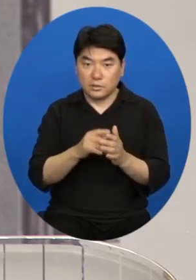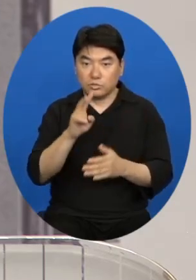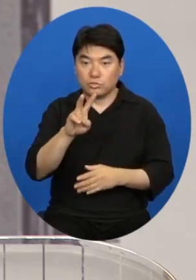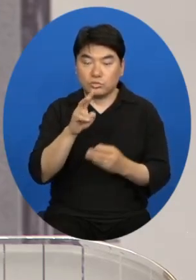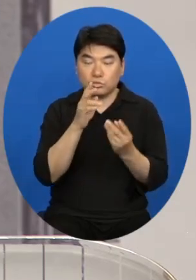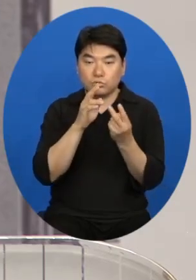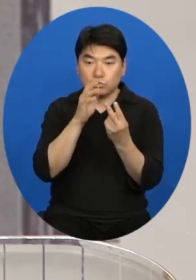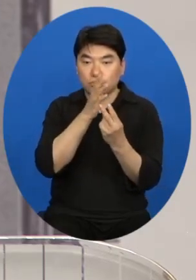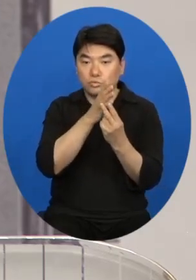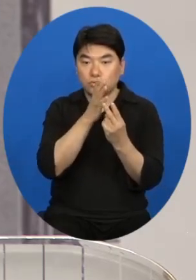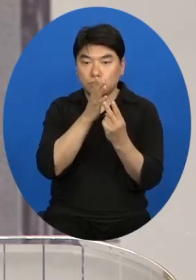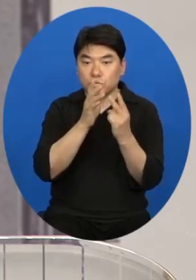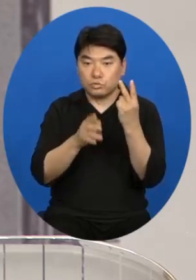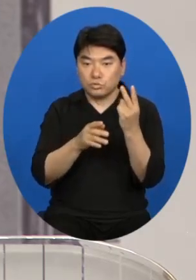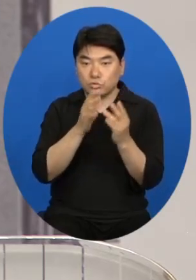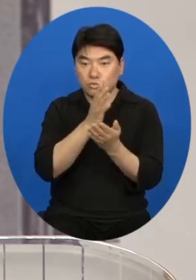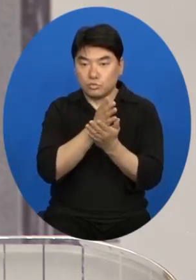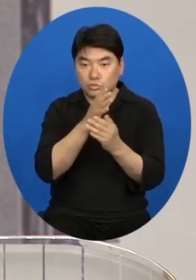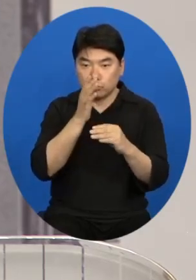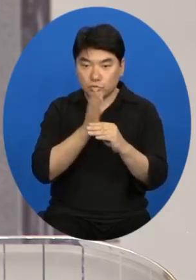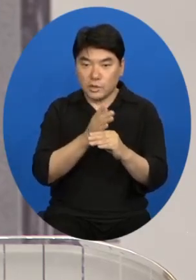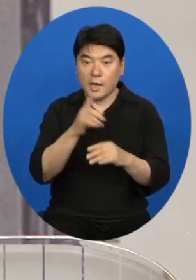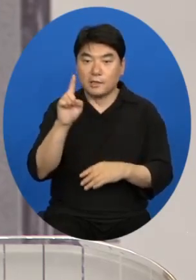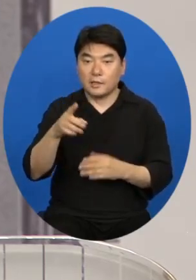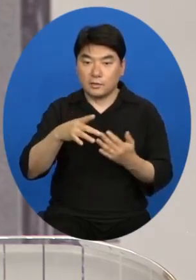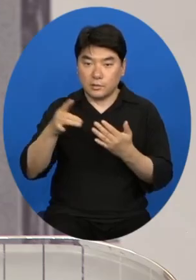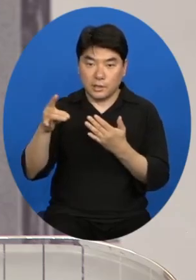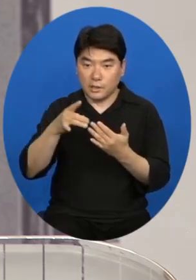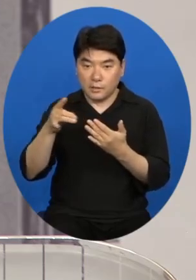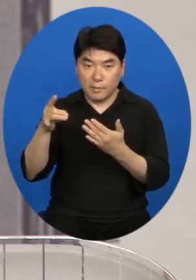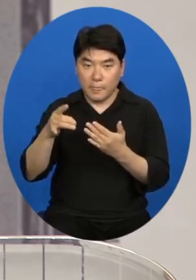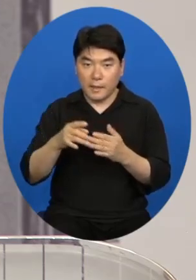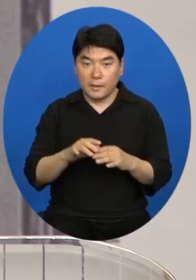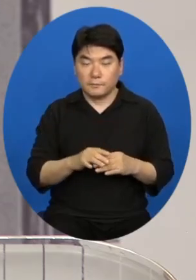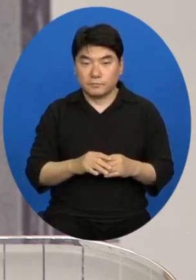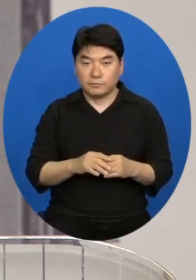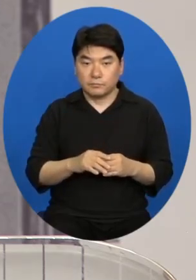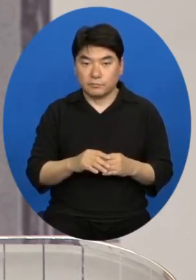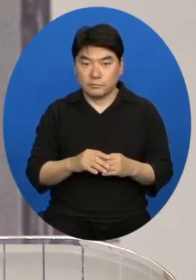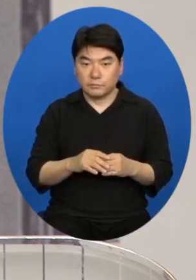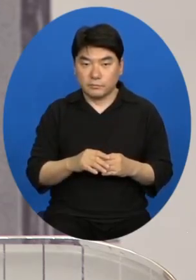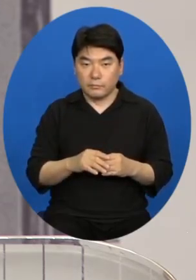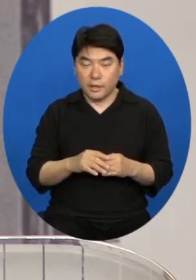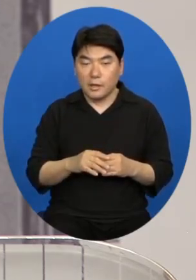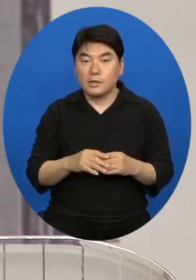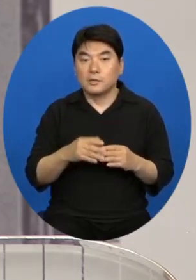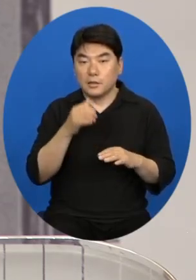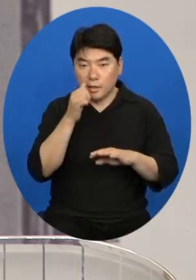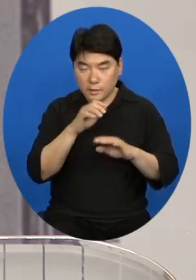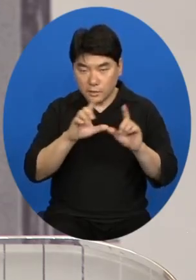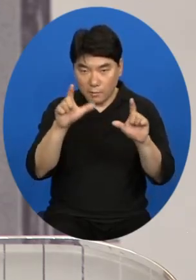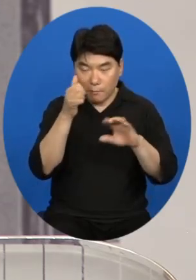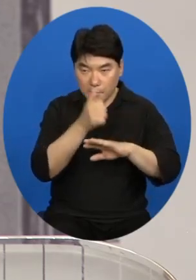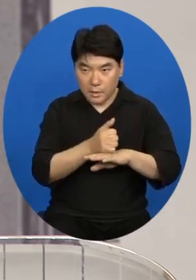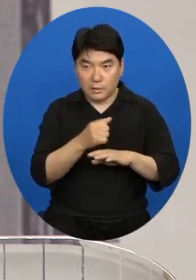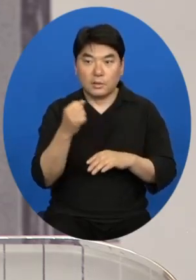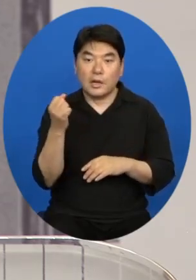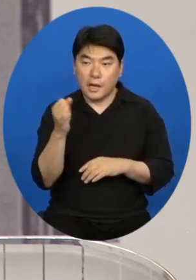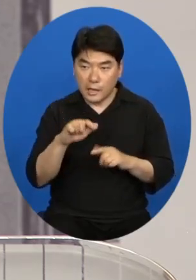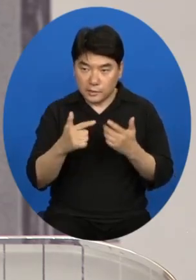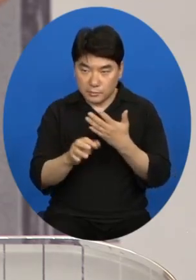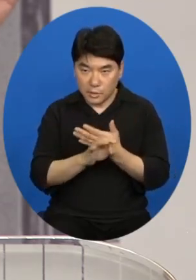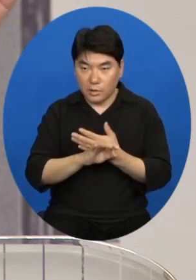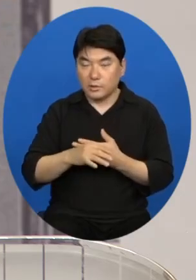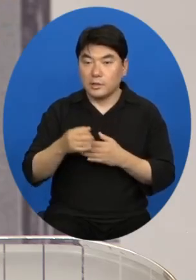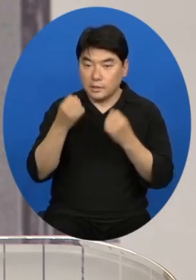돼요. 내가 한 해를 마무리하면서 금식 기도를 하겠다, 혹은 새해를 맞이하면서 육신의 소욕을 끊고